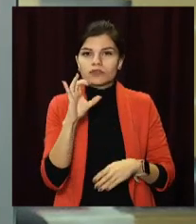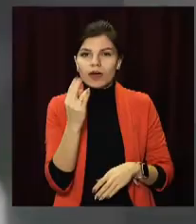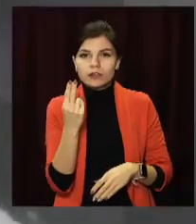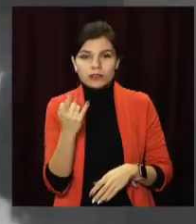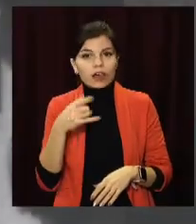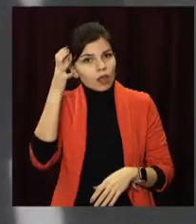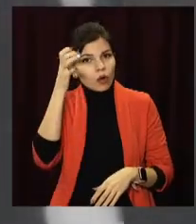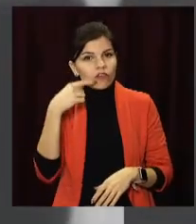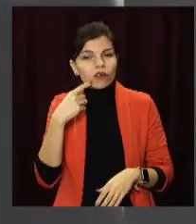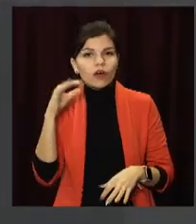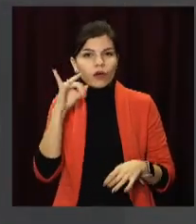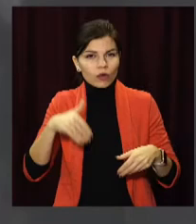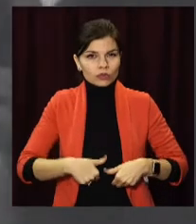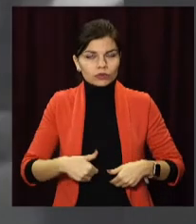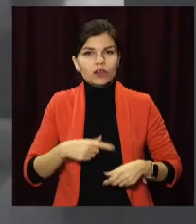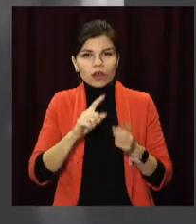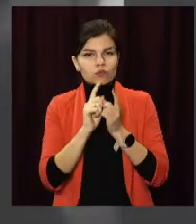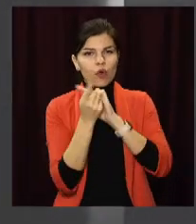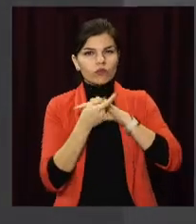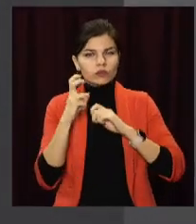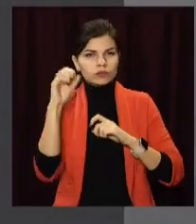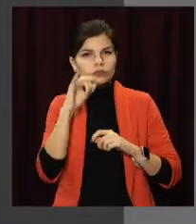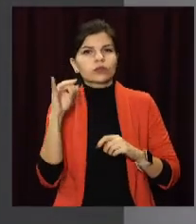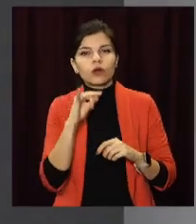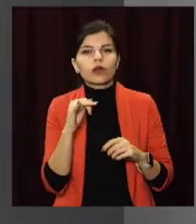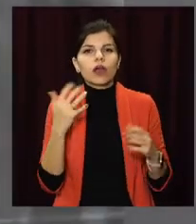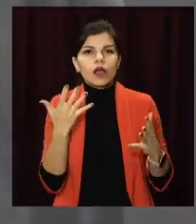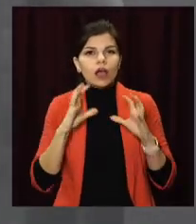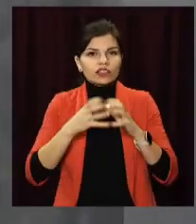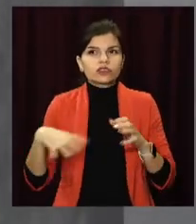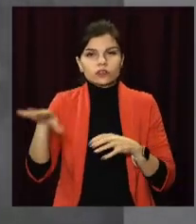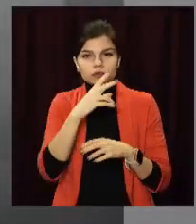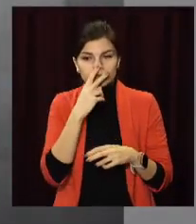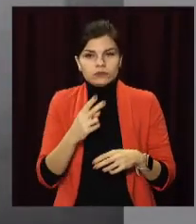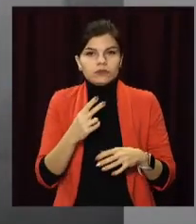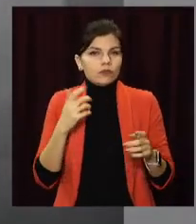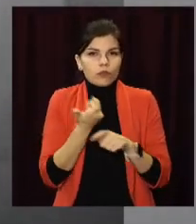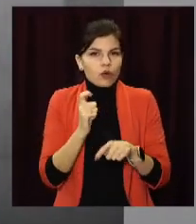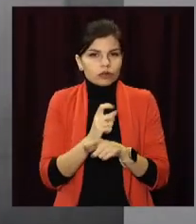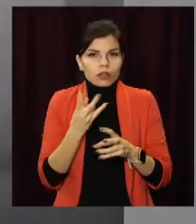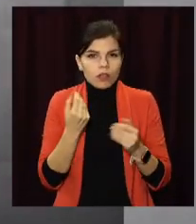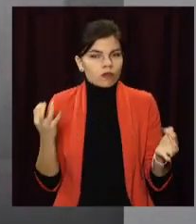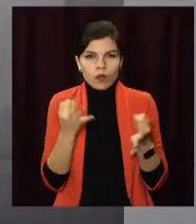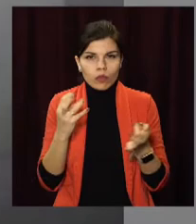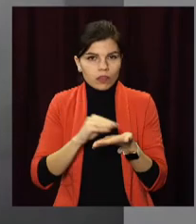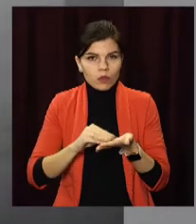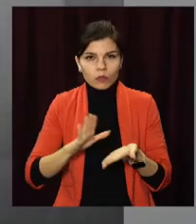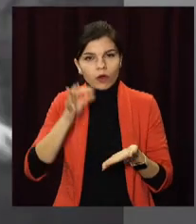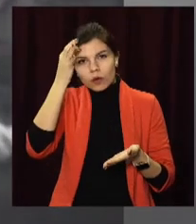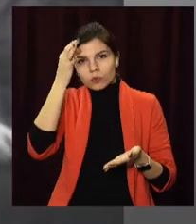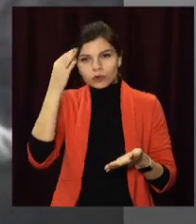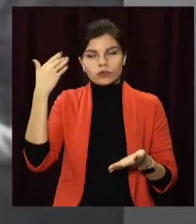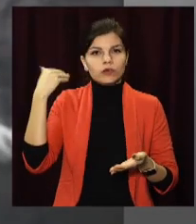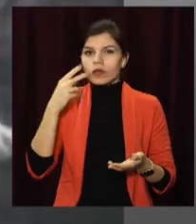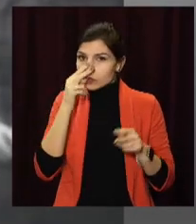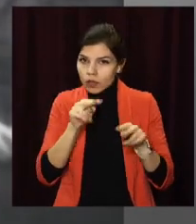Науковці говорять, Голокост став поворотним моментом в історії, який спонукав світ сказати більше ніколи. Пам'ятати про злочини минулого і стежити за